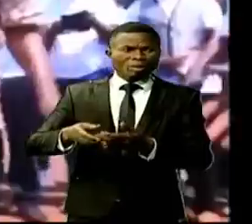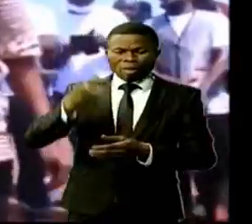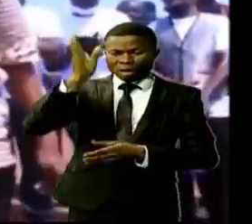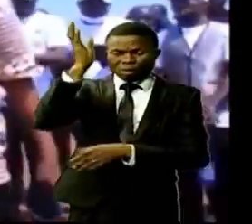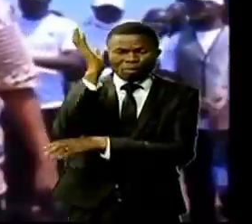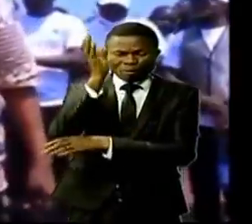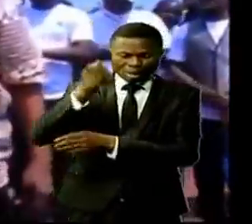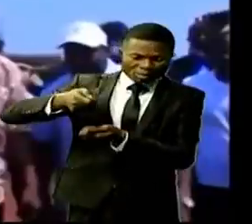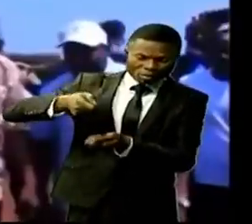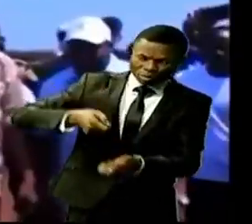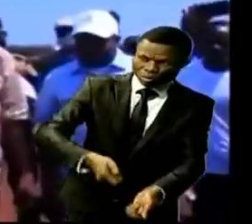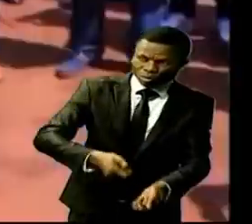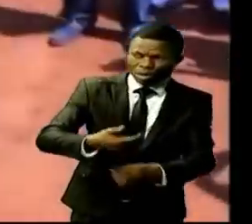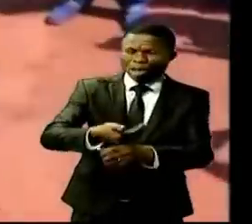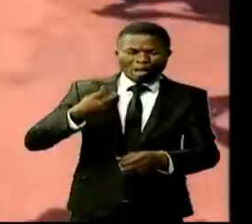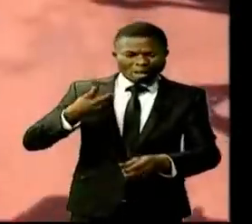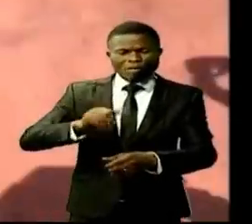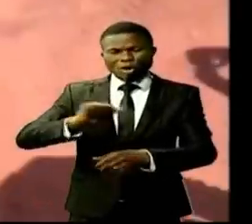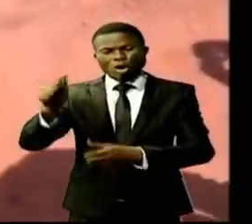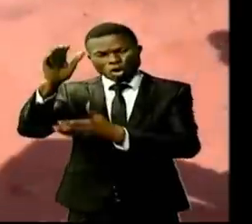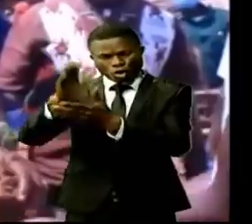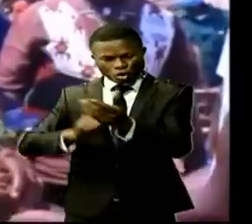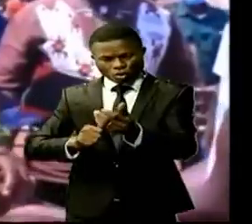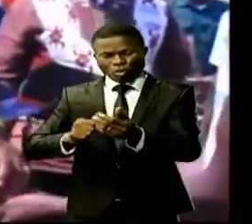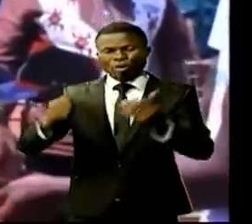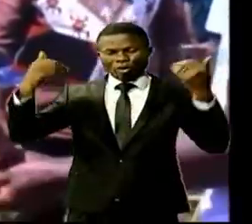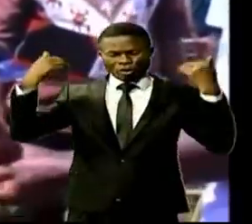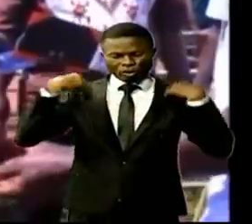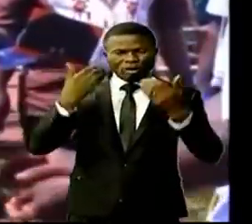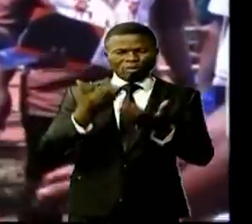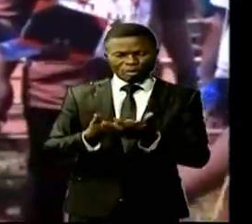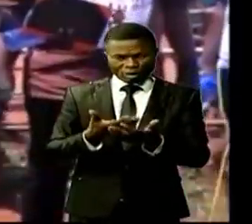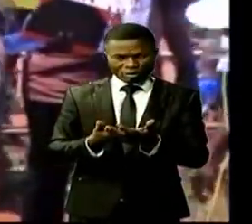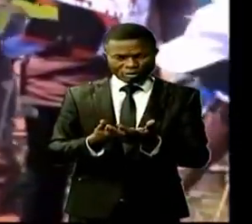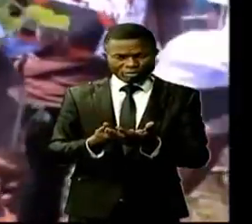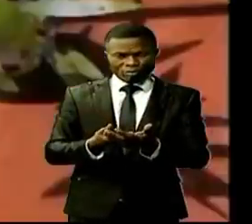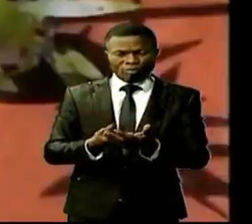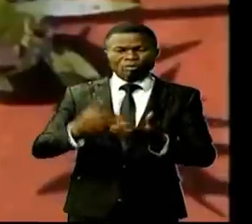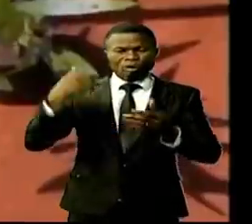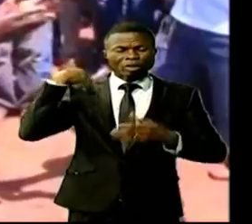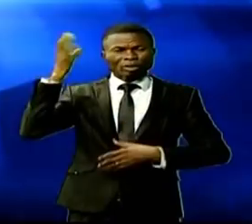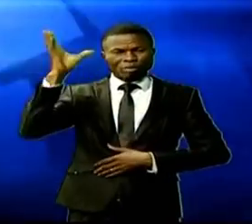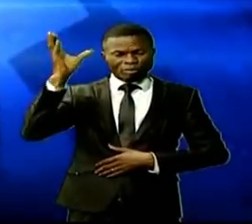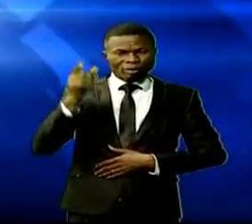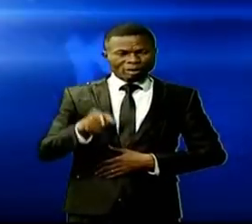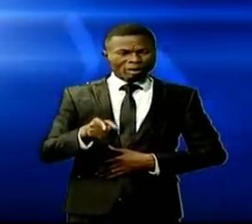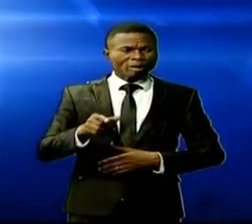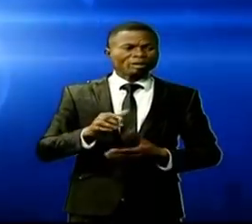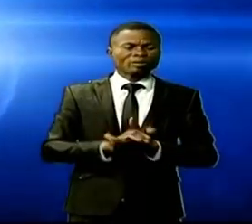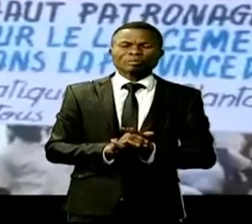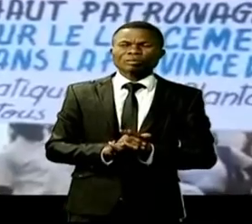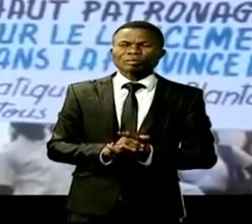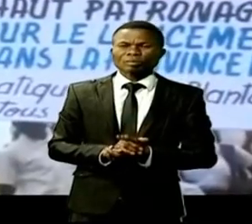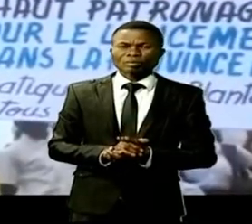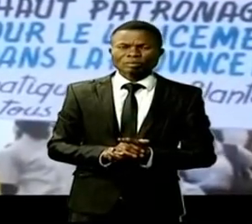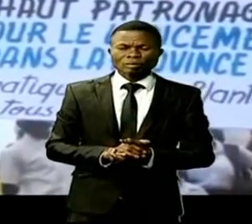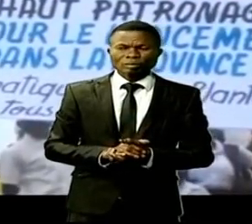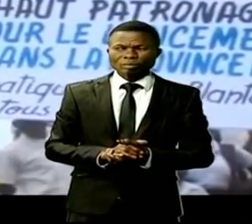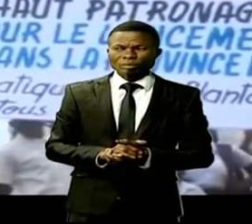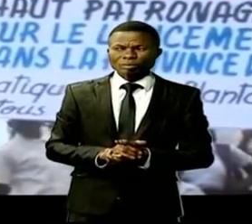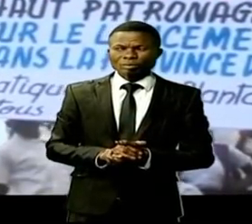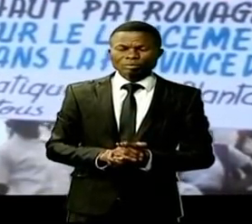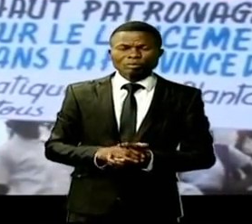premier son arbre avant qu'il ne soit suivi par les autres invités de marque et le chef du groupement Bokenge. Profitant